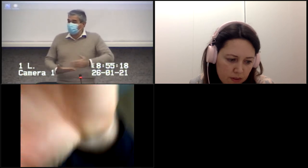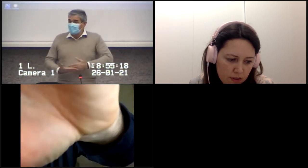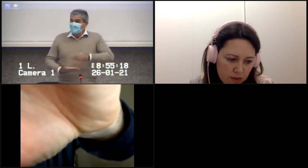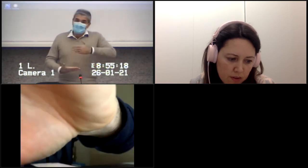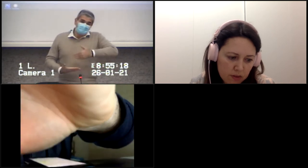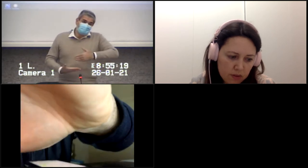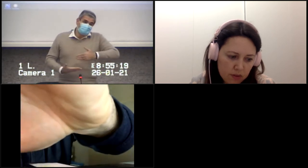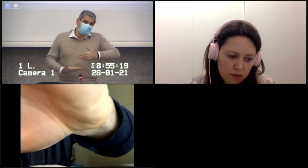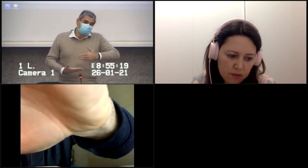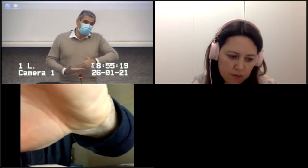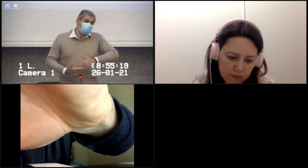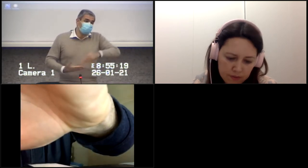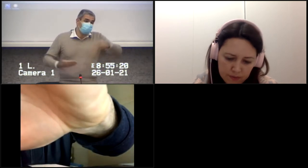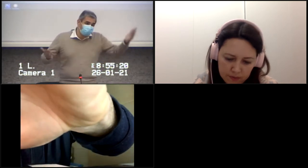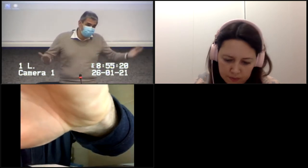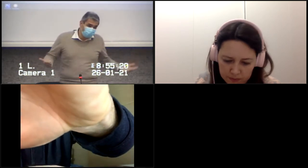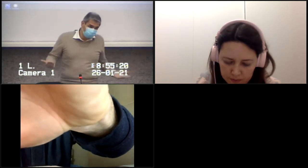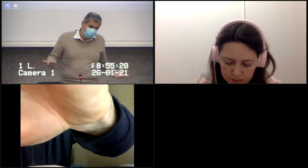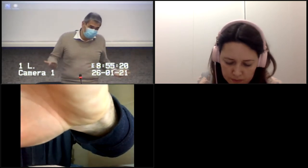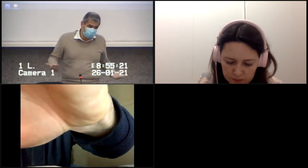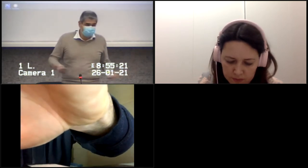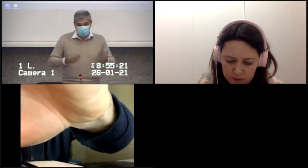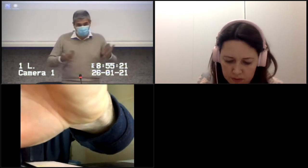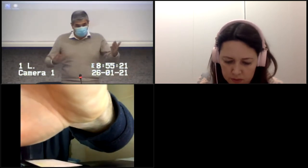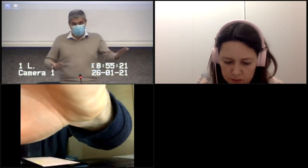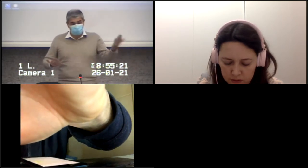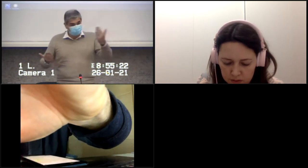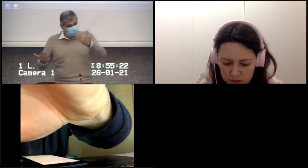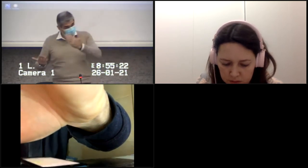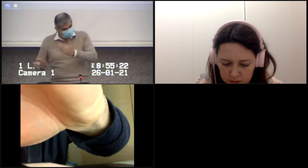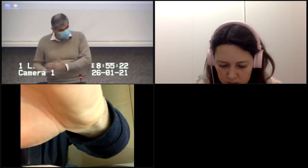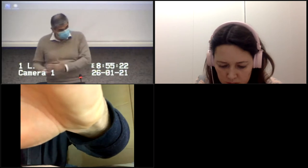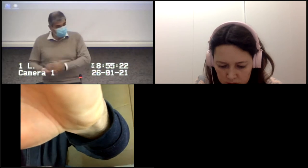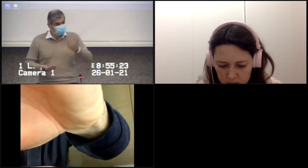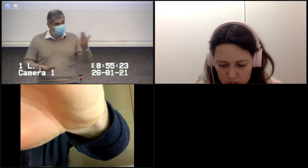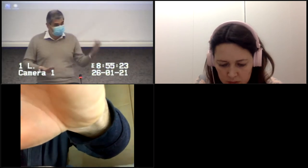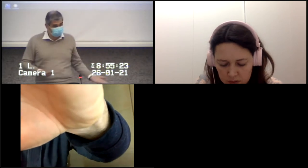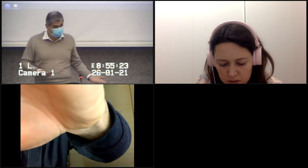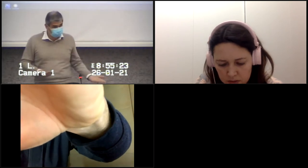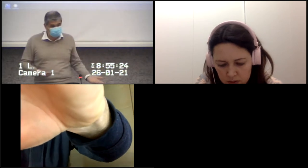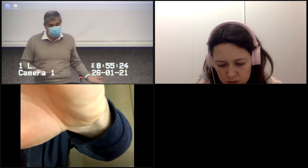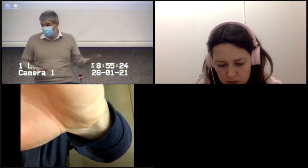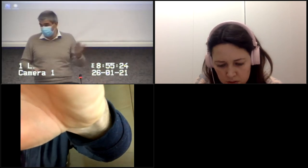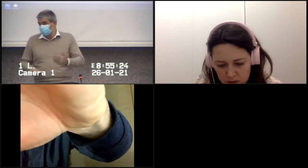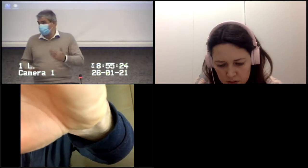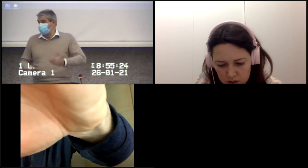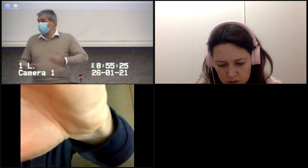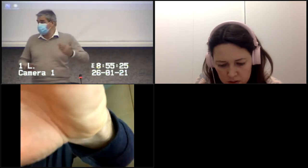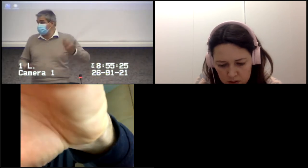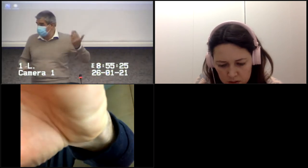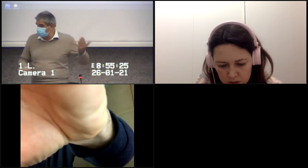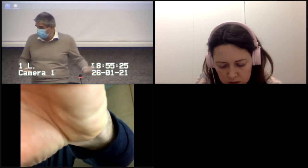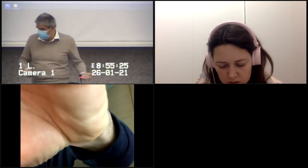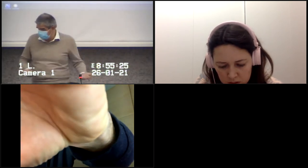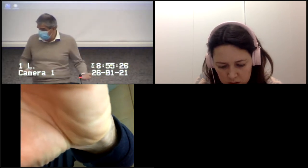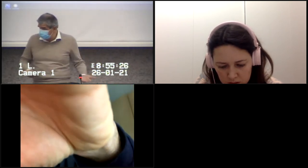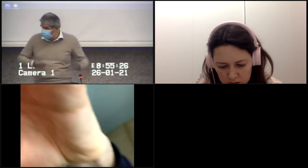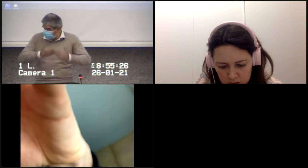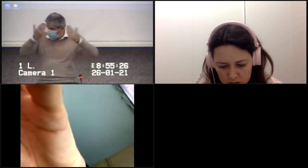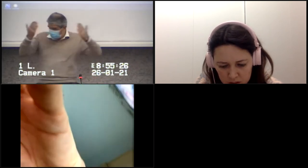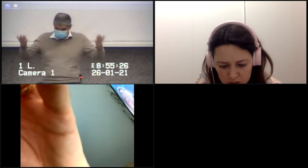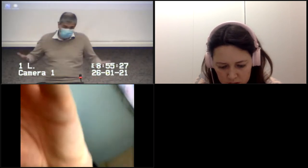aumento diciamo generalizzato di altezza come fino ad oggi era consentito in città, cioè fino a 25